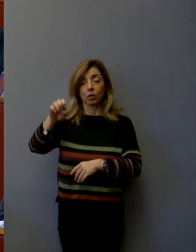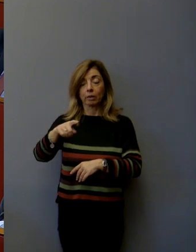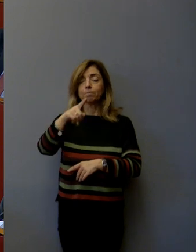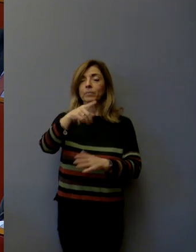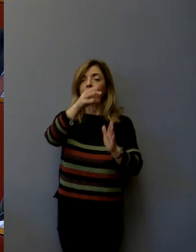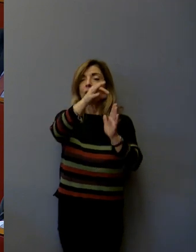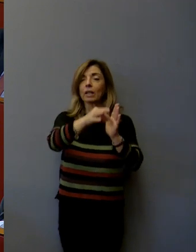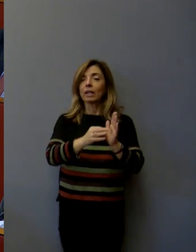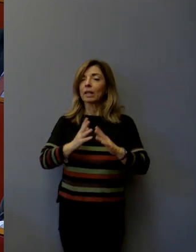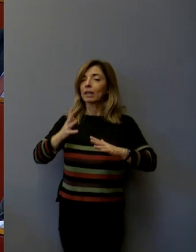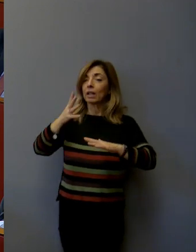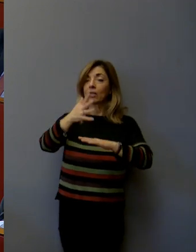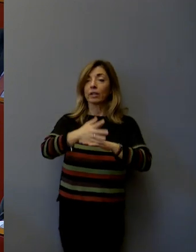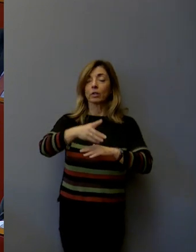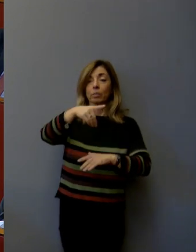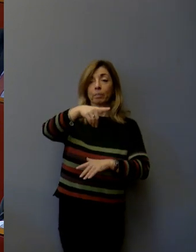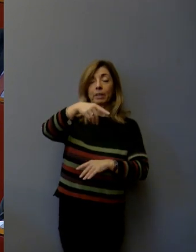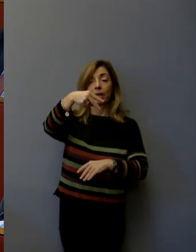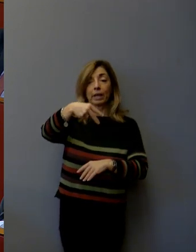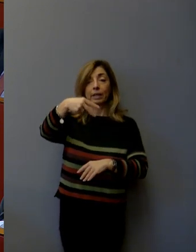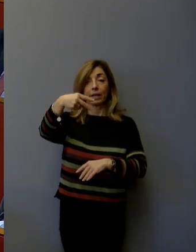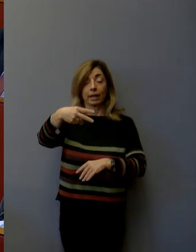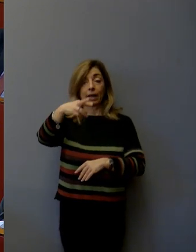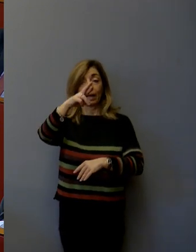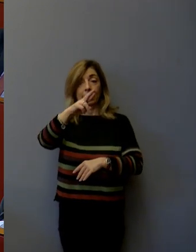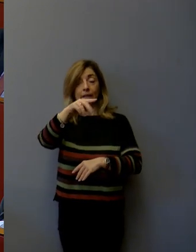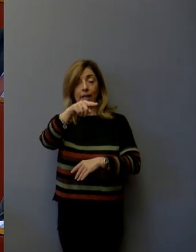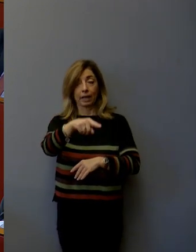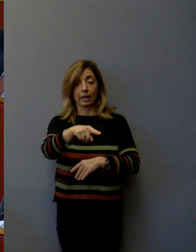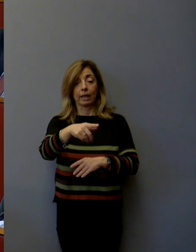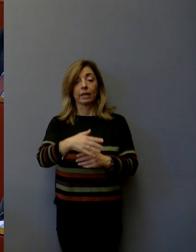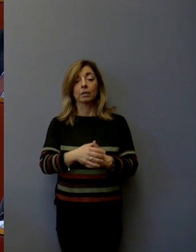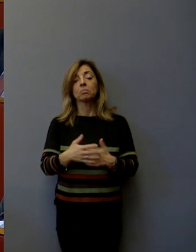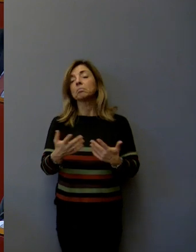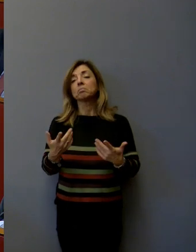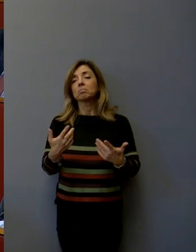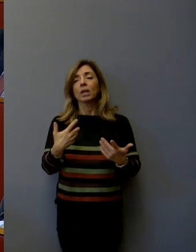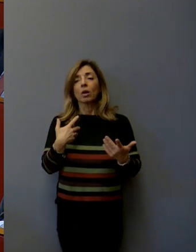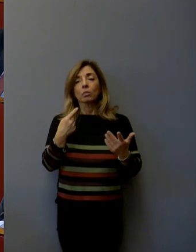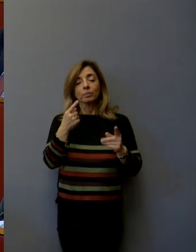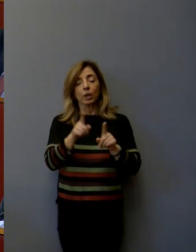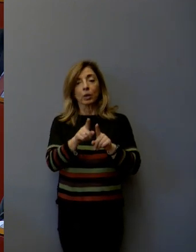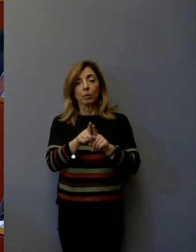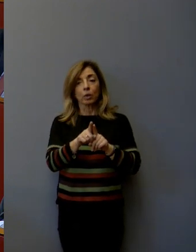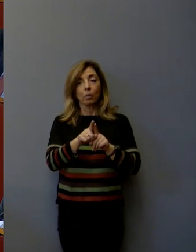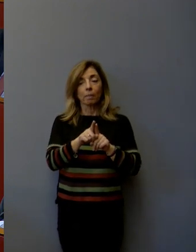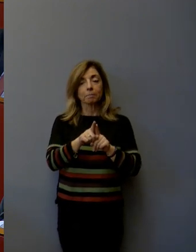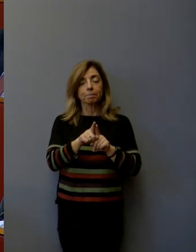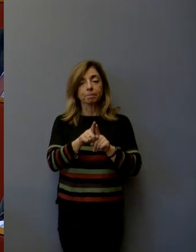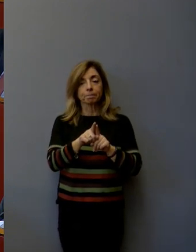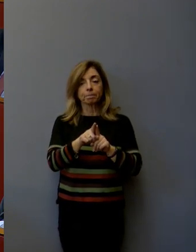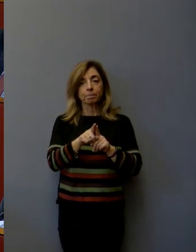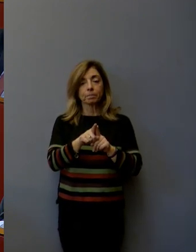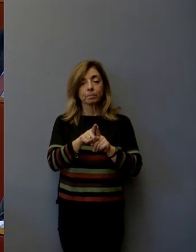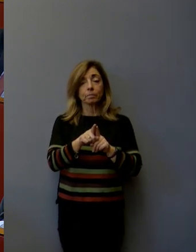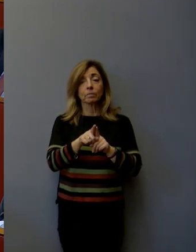tendono conto dei dati in eludibili che sono stati descritti sul